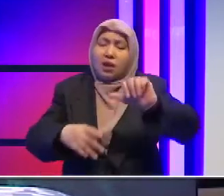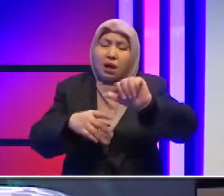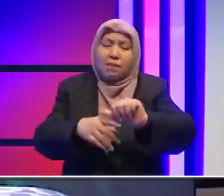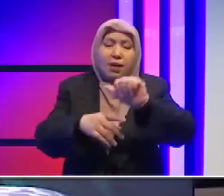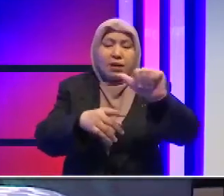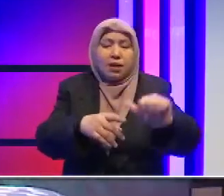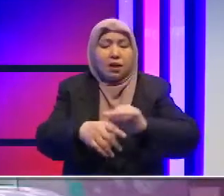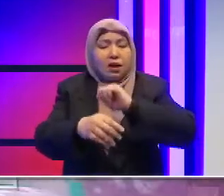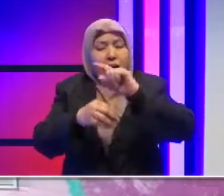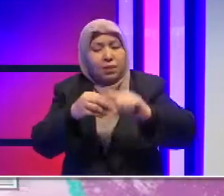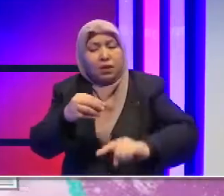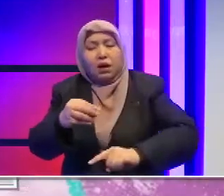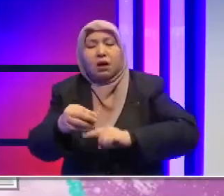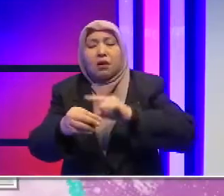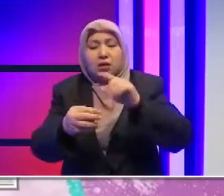حنفاء